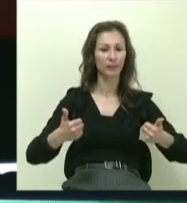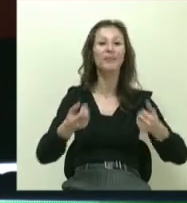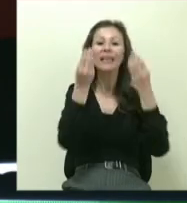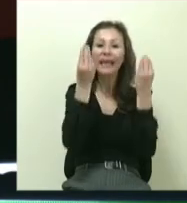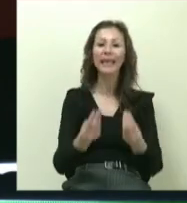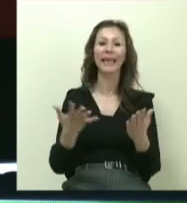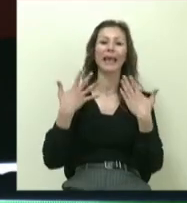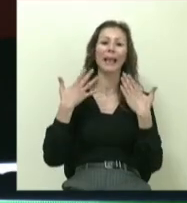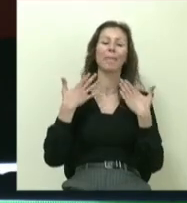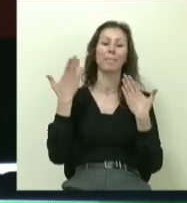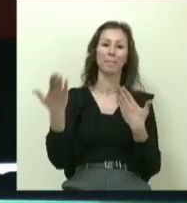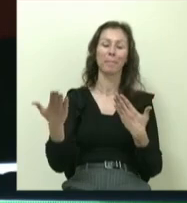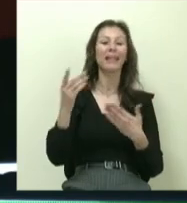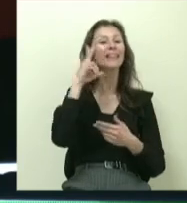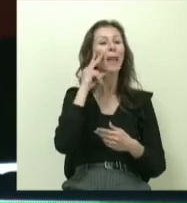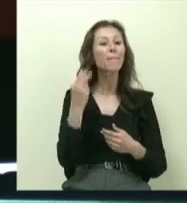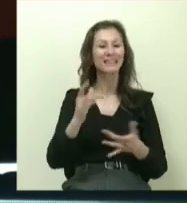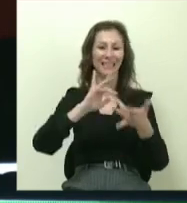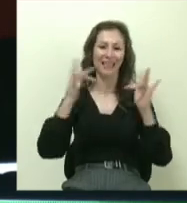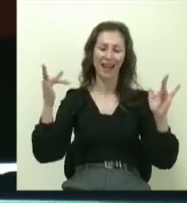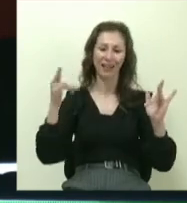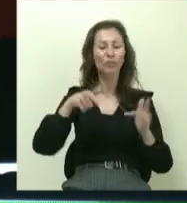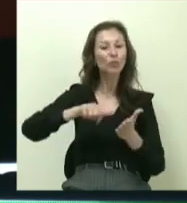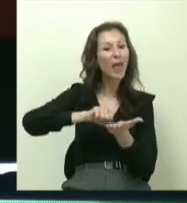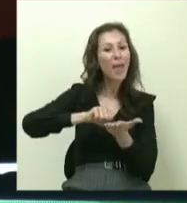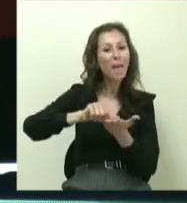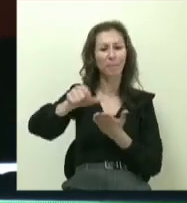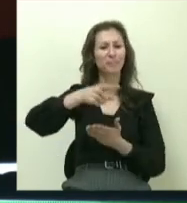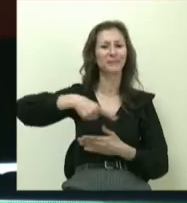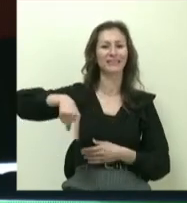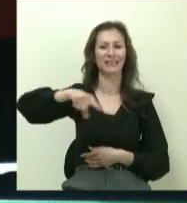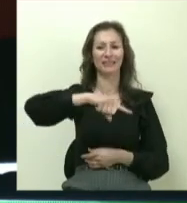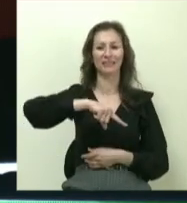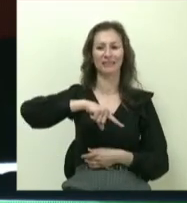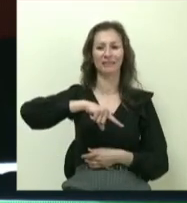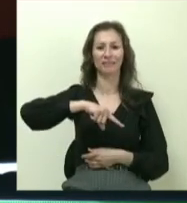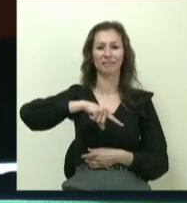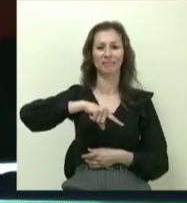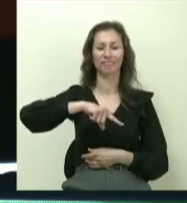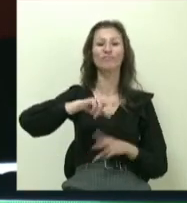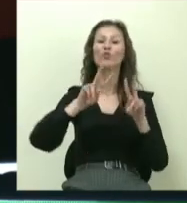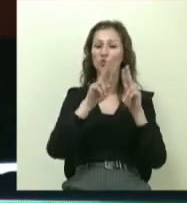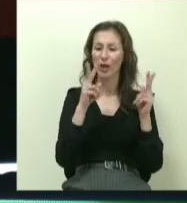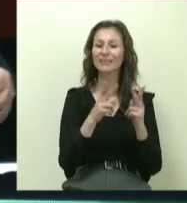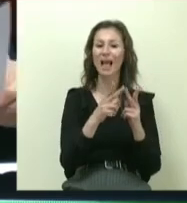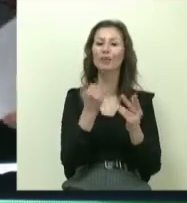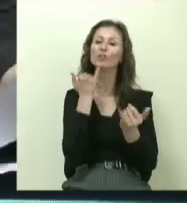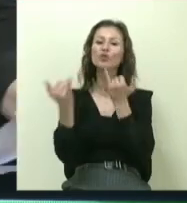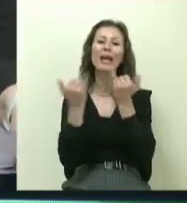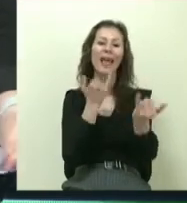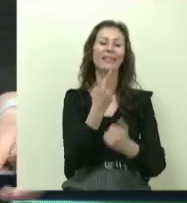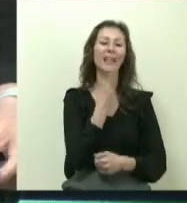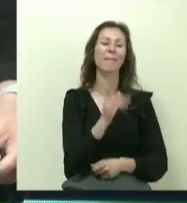iyi iklim temiz internet Bunların hepsi küresel müştereklerdir